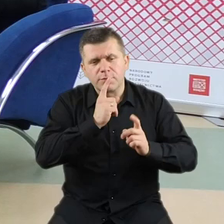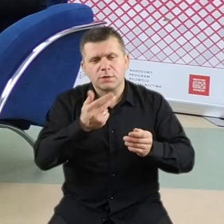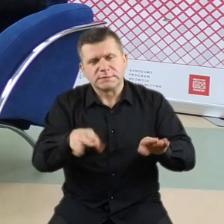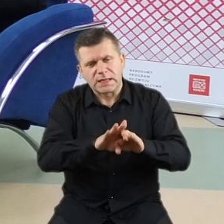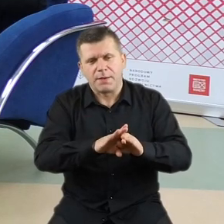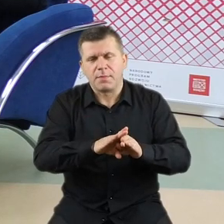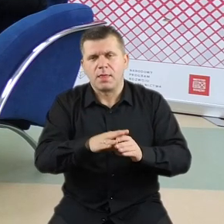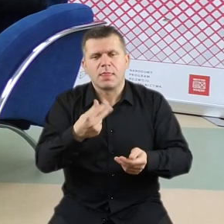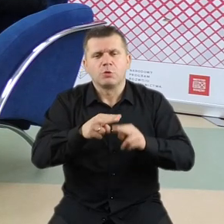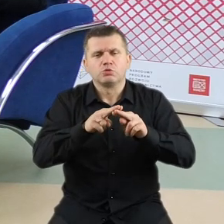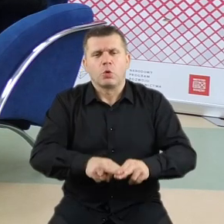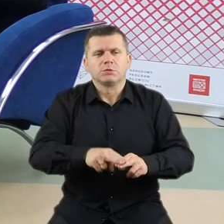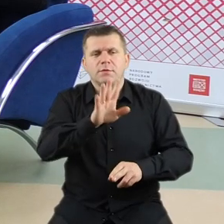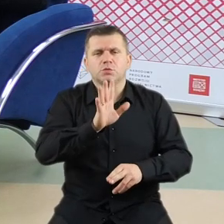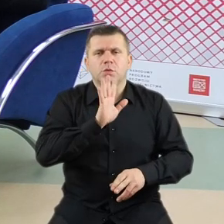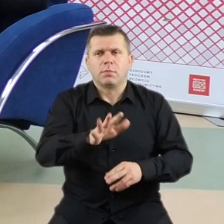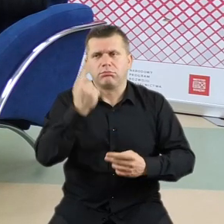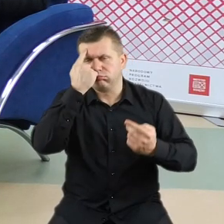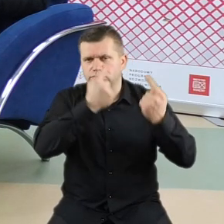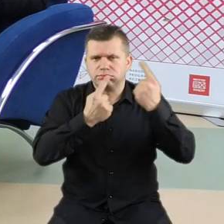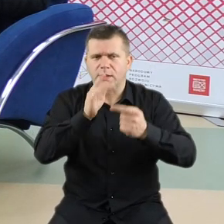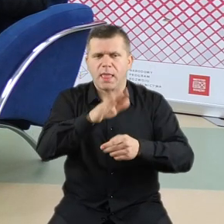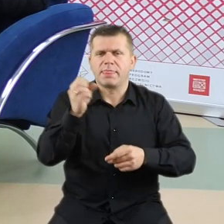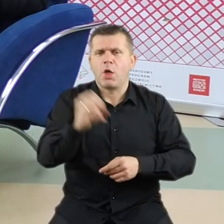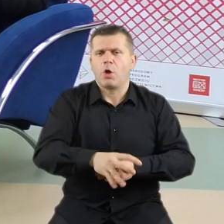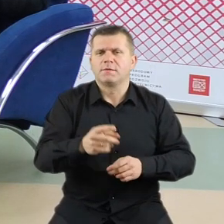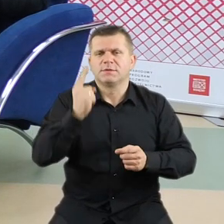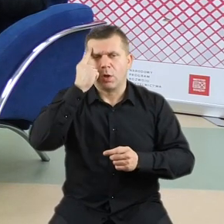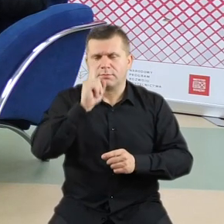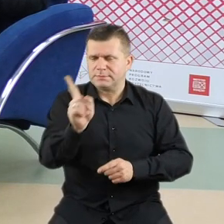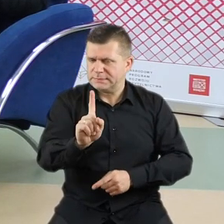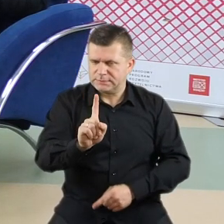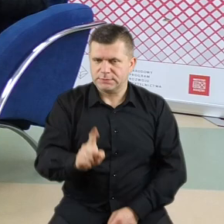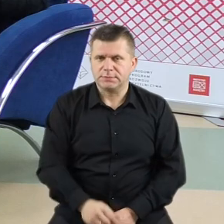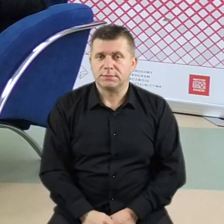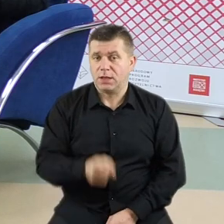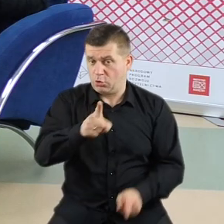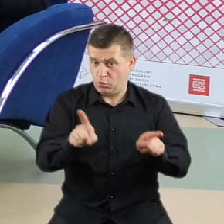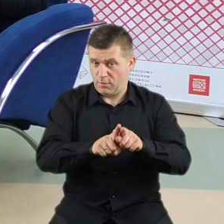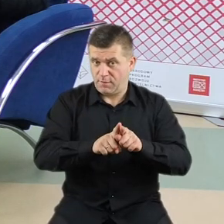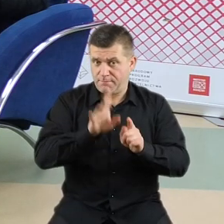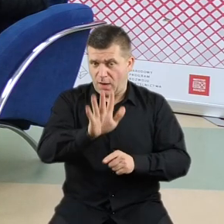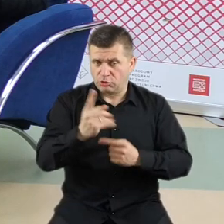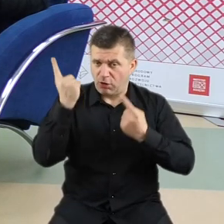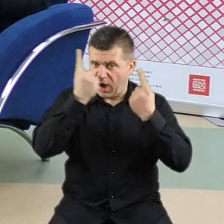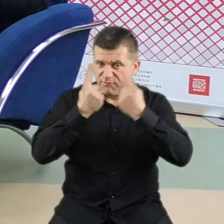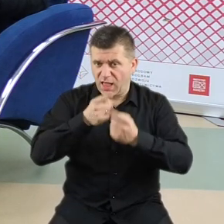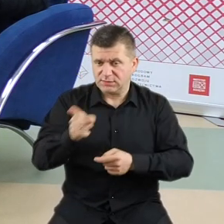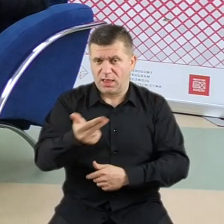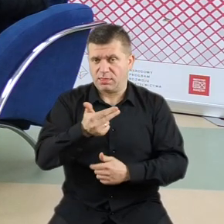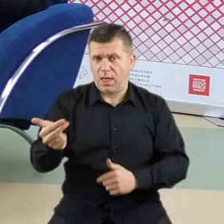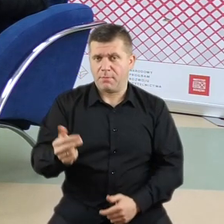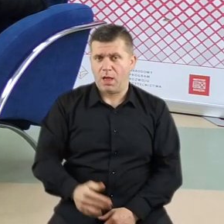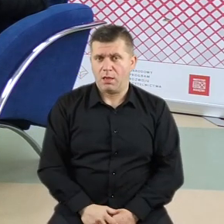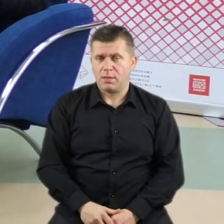nie zostawiać swojego rozmówcy w środku tych najgorszych wspomnień. Czy ty również masz refleksje na ten